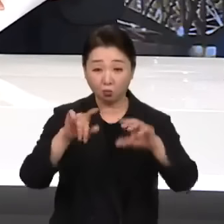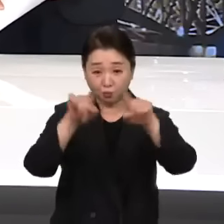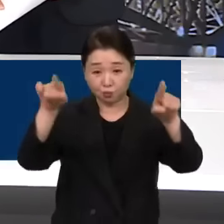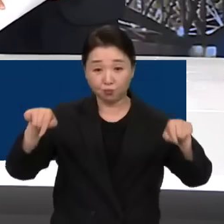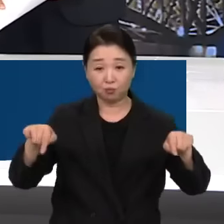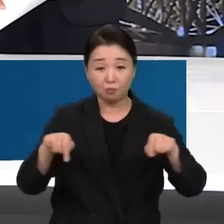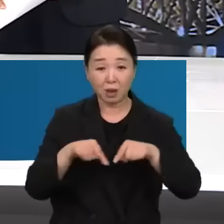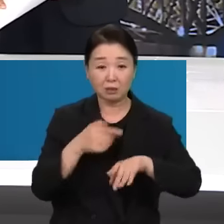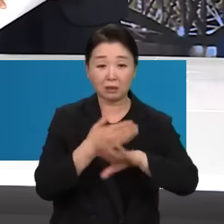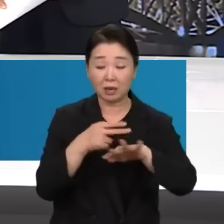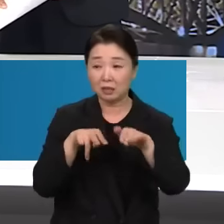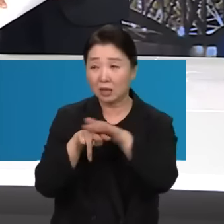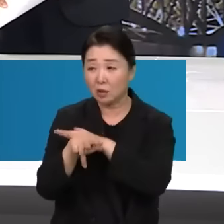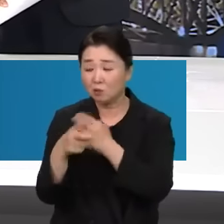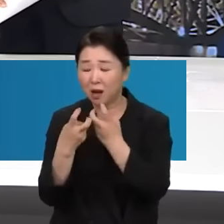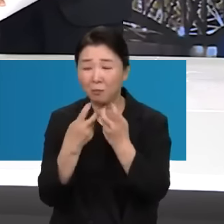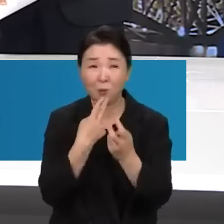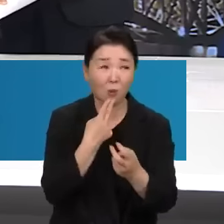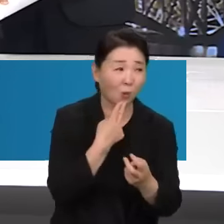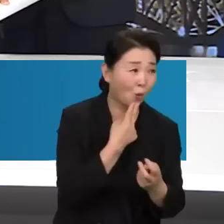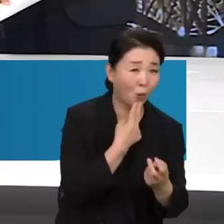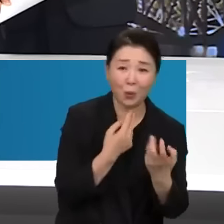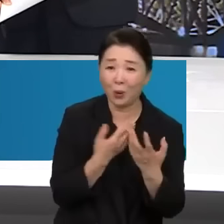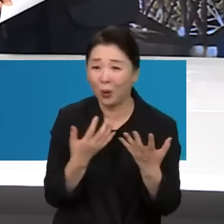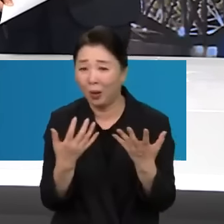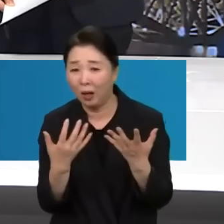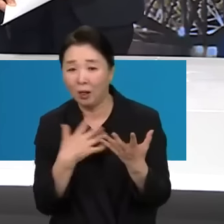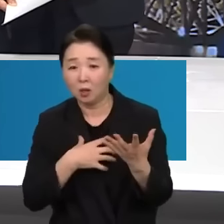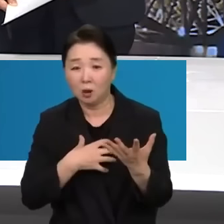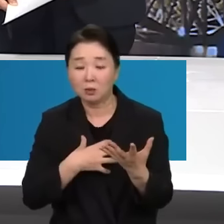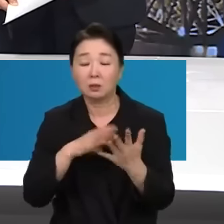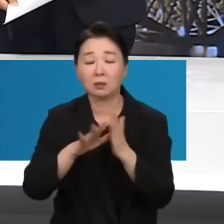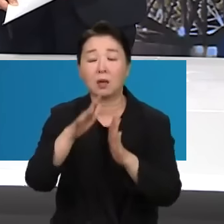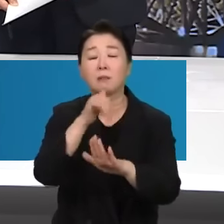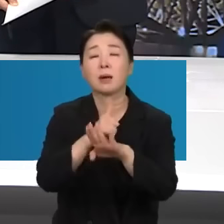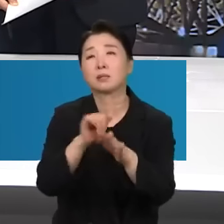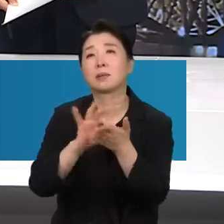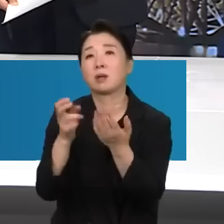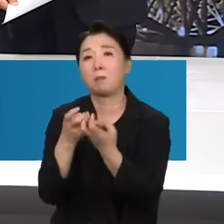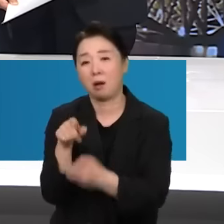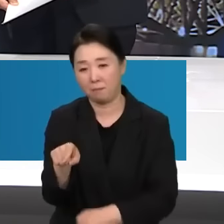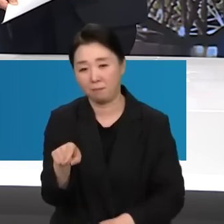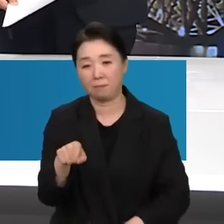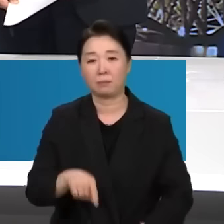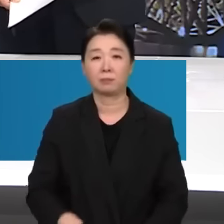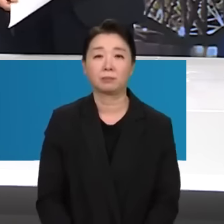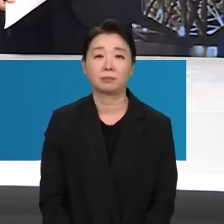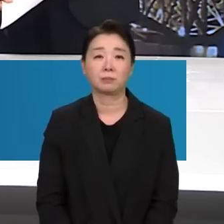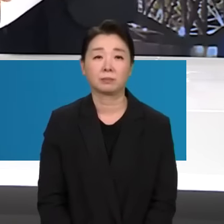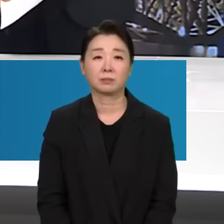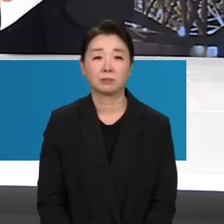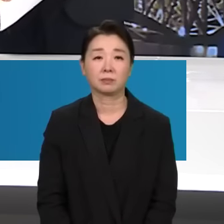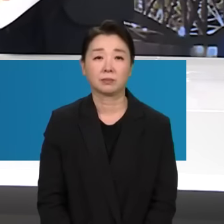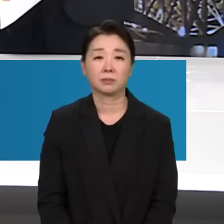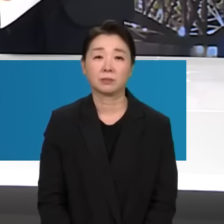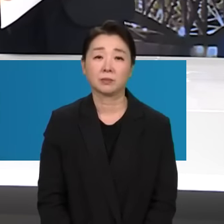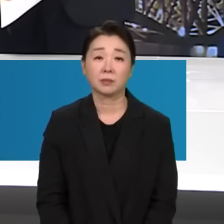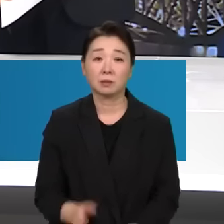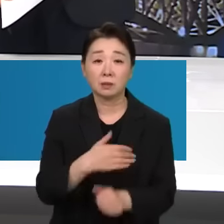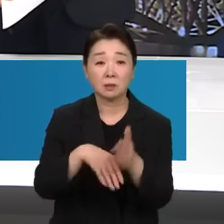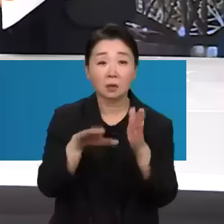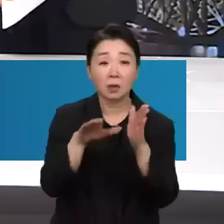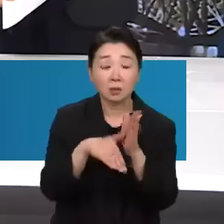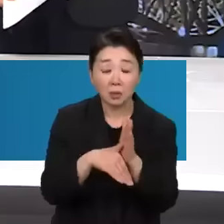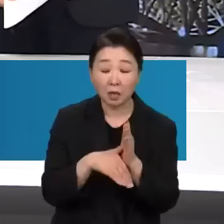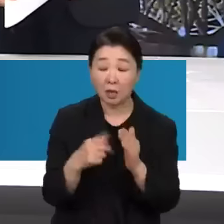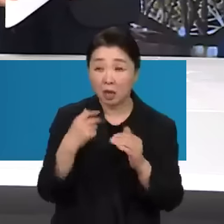에어매트는 다른 탈출 방법이 보이지 않는 상황에서 마지막으로 선택할 수 있는 최후의 보루라 할 수 있습니다. 이런